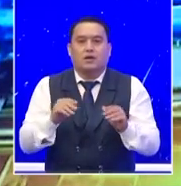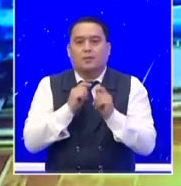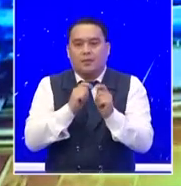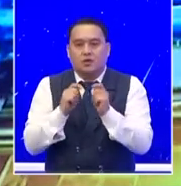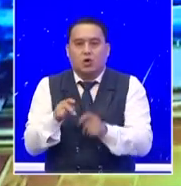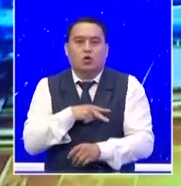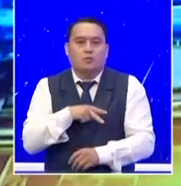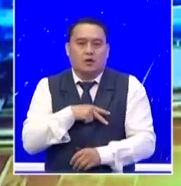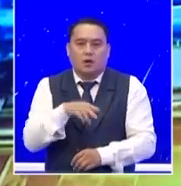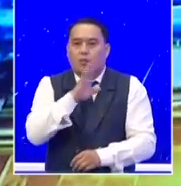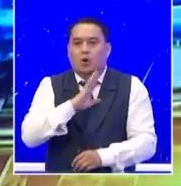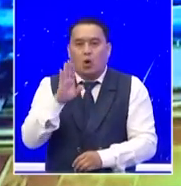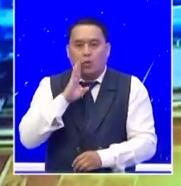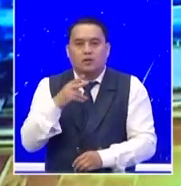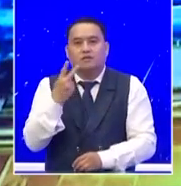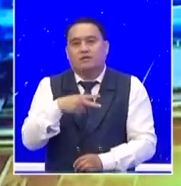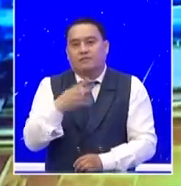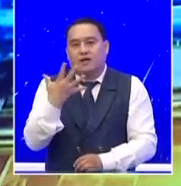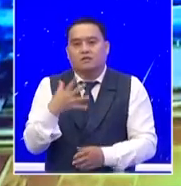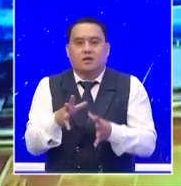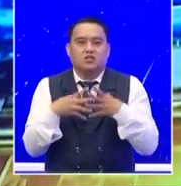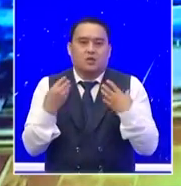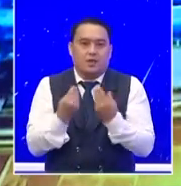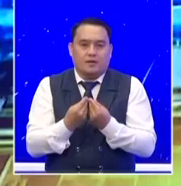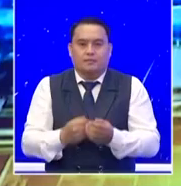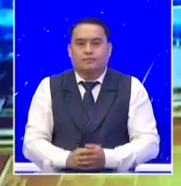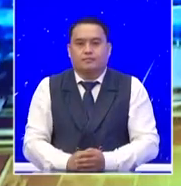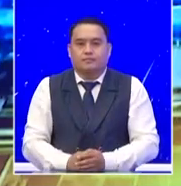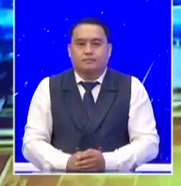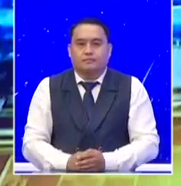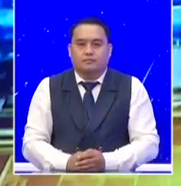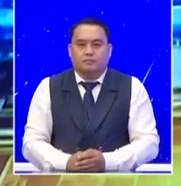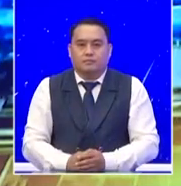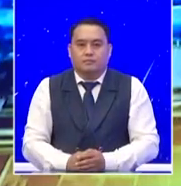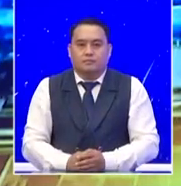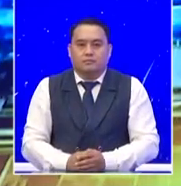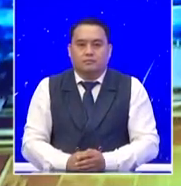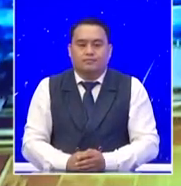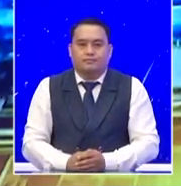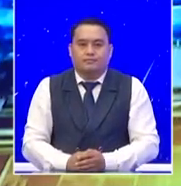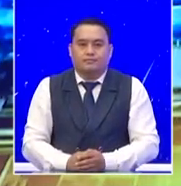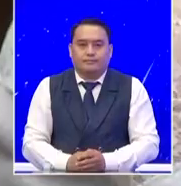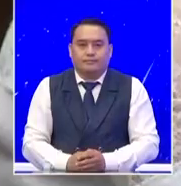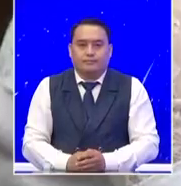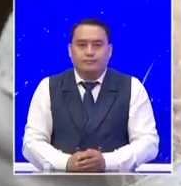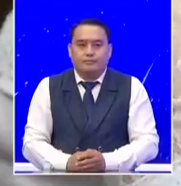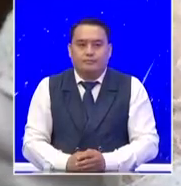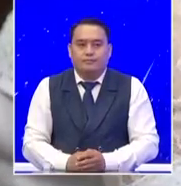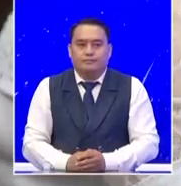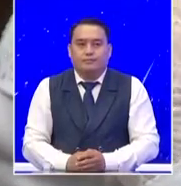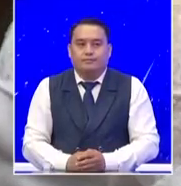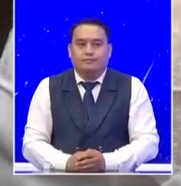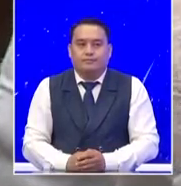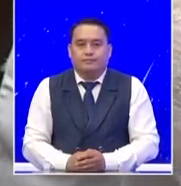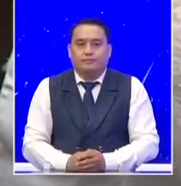поощрить многодетных родителей. Таких было отобрано 25 семей, рассказывает Гульмира Тимиргалиева. Құрметті